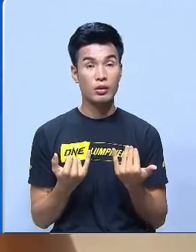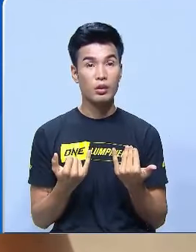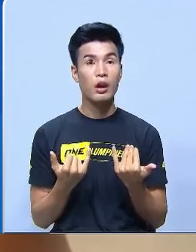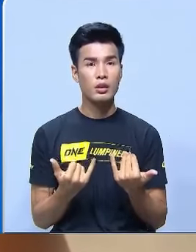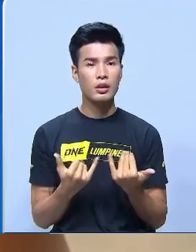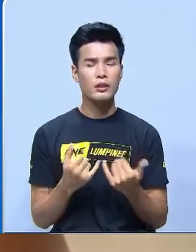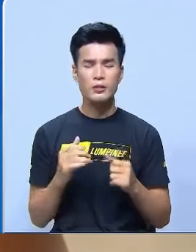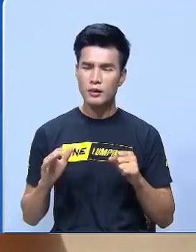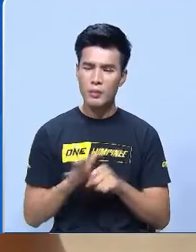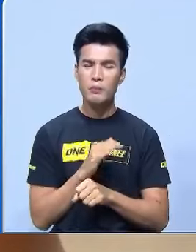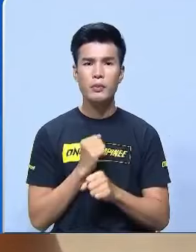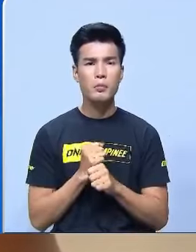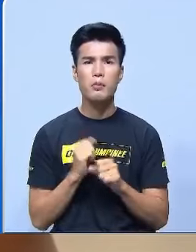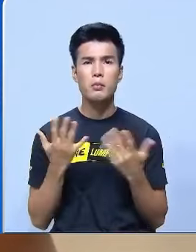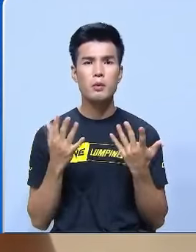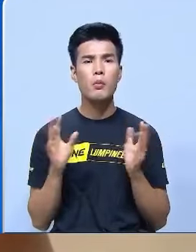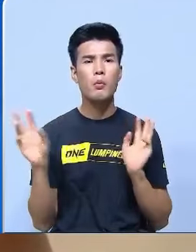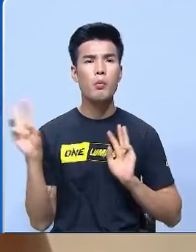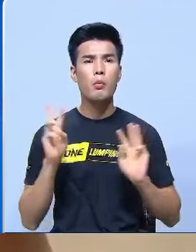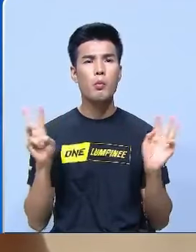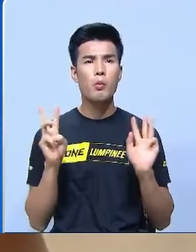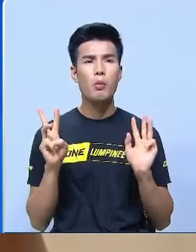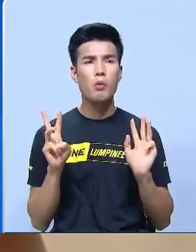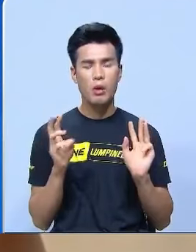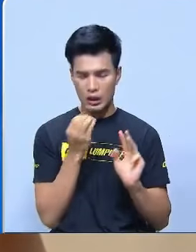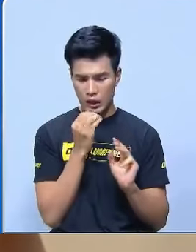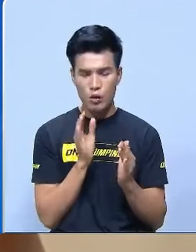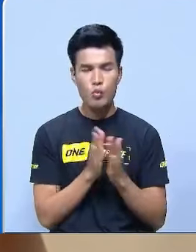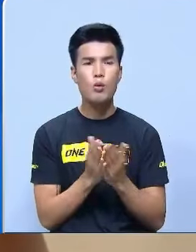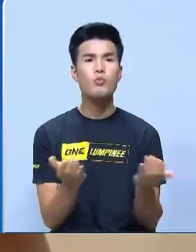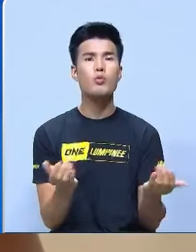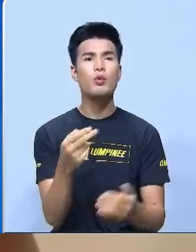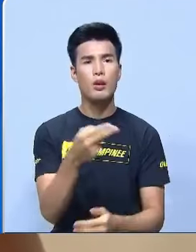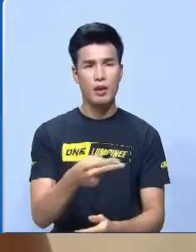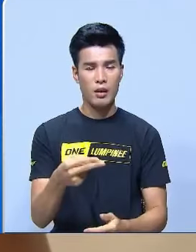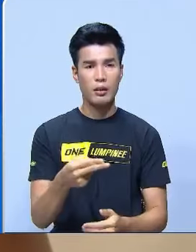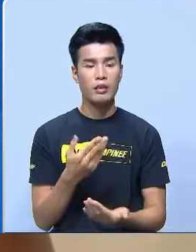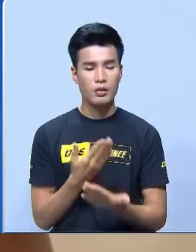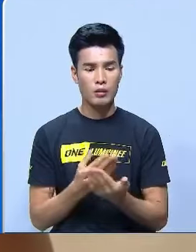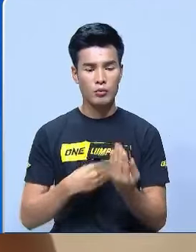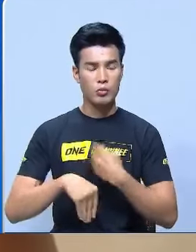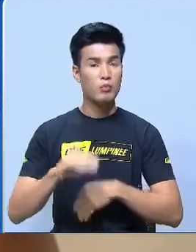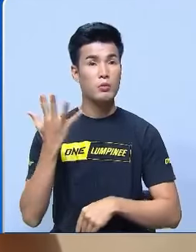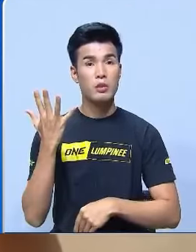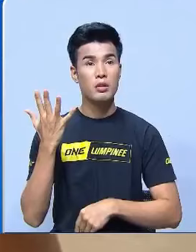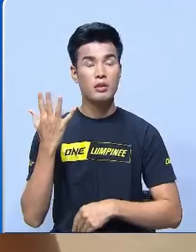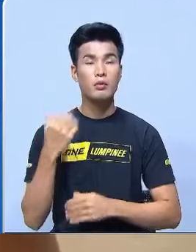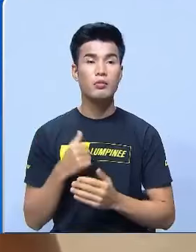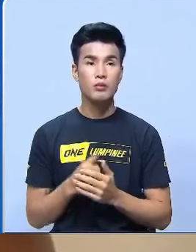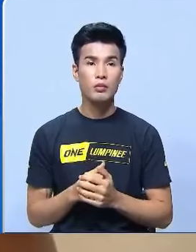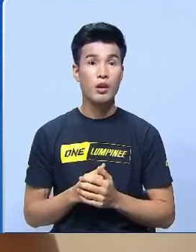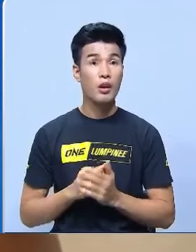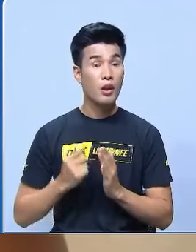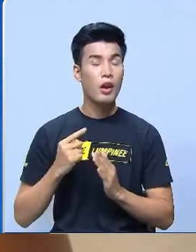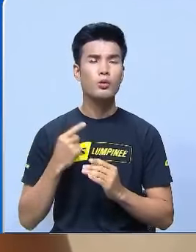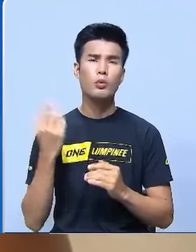เต็มที่กันไม่มีงานทำยไม่มีงานทำก็กินกันลูกเลูกแต่ไม่มีรายได้อะไรเลยตั้งแตั้งแต่เข้า